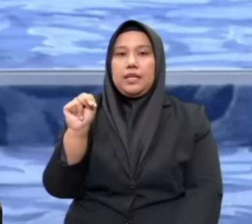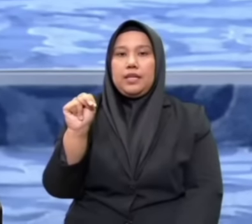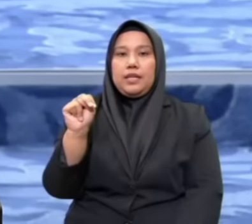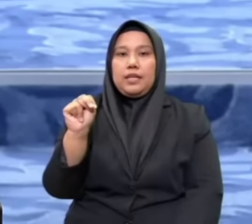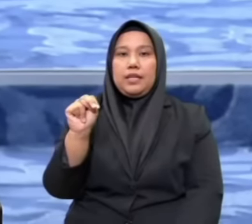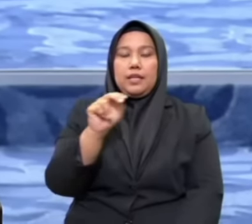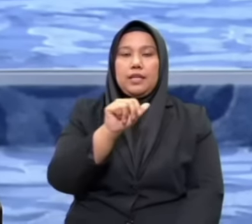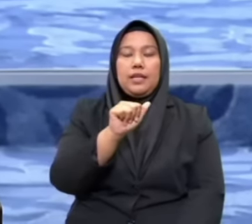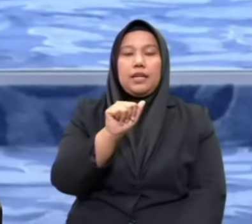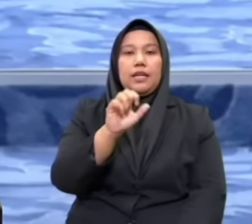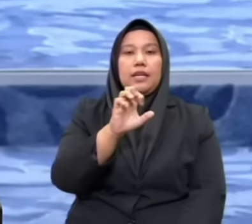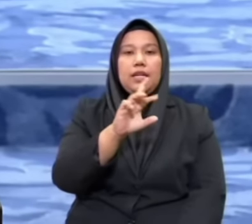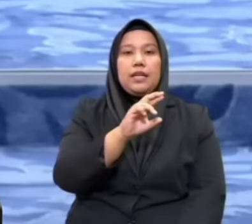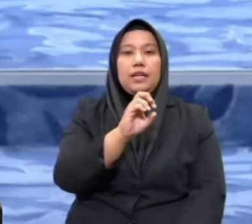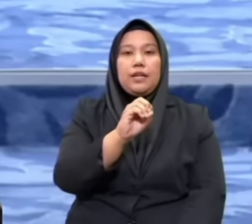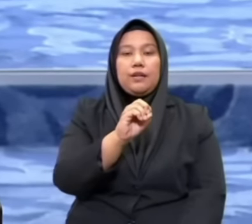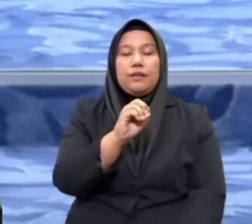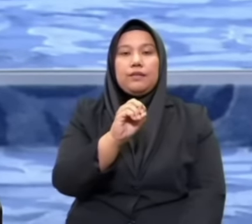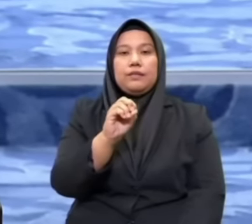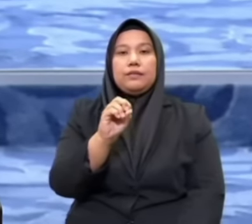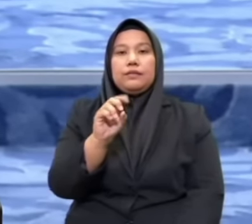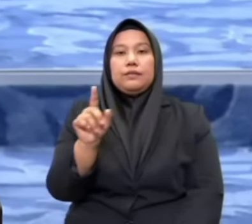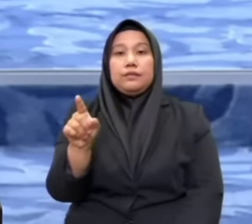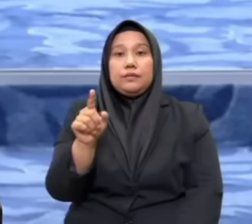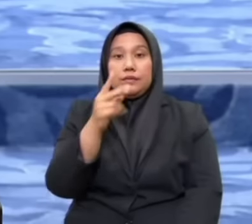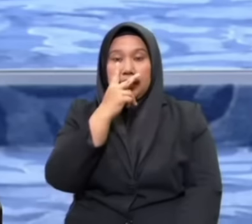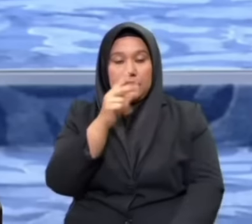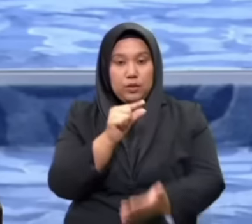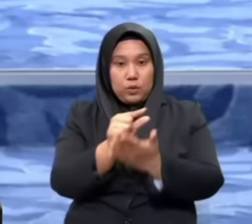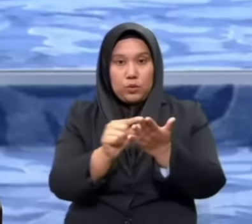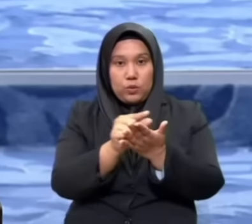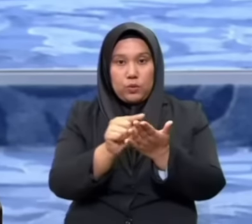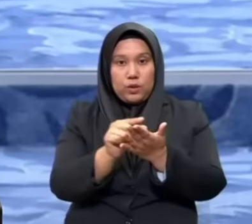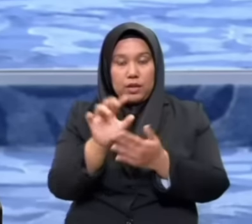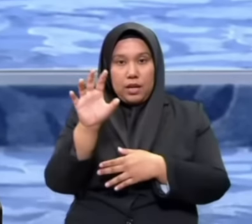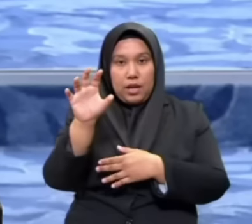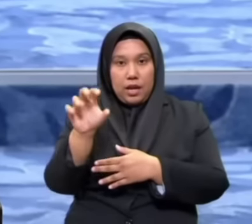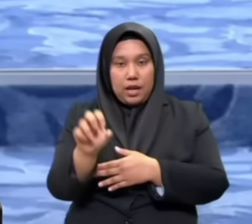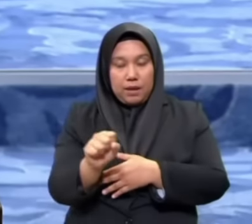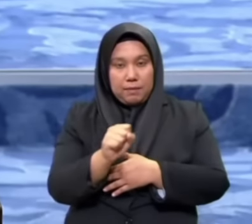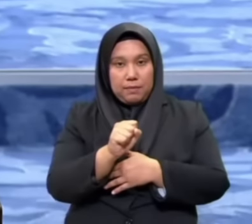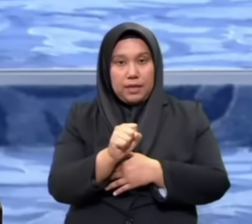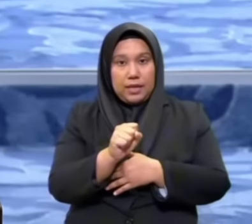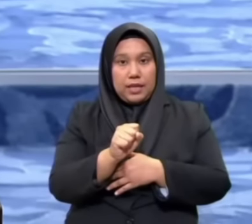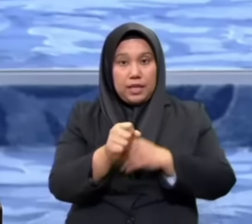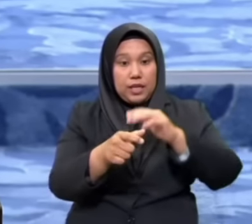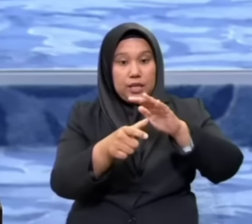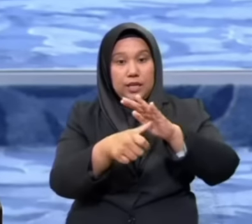Kemudian Aerodyne yang sekarang kalau ikut Google, Google itu ambil drone dari Aerodyne.